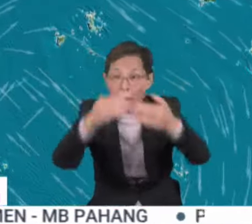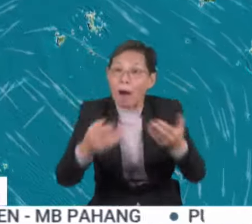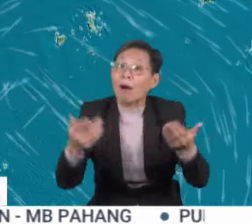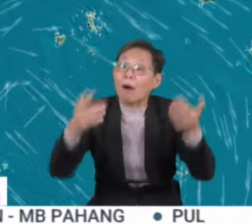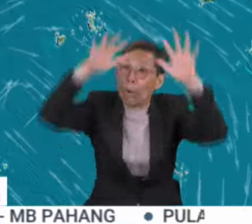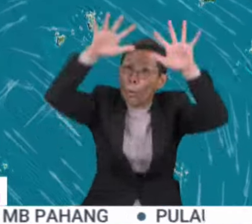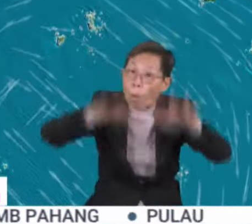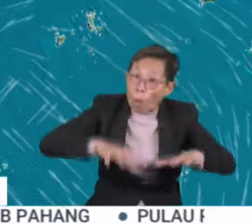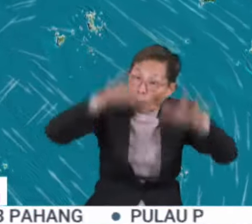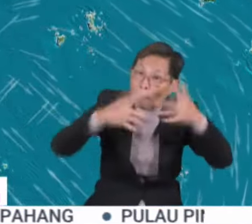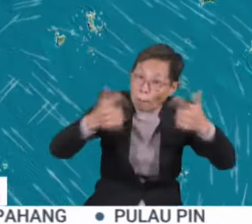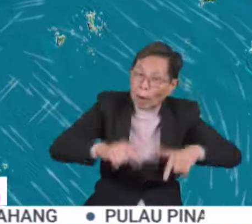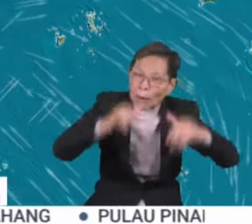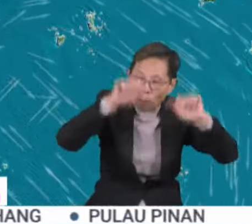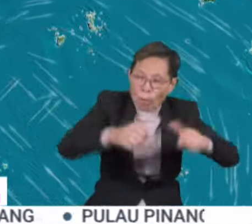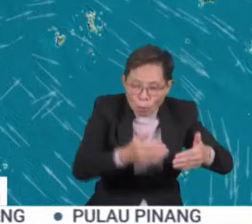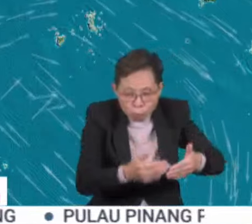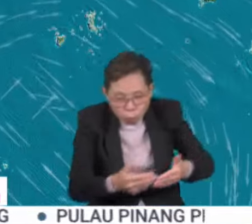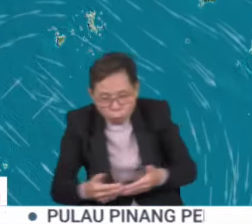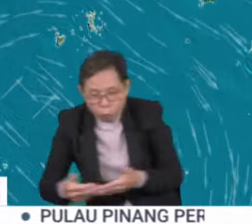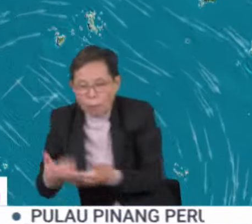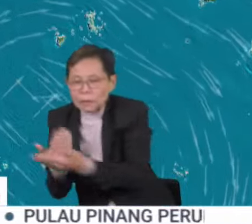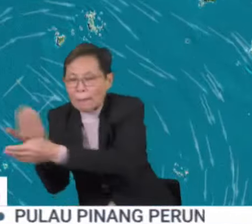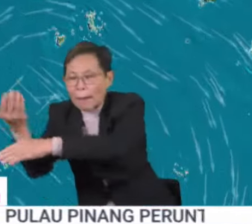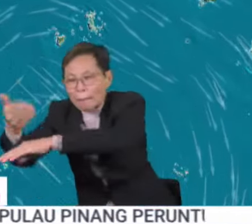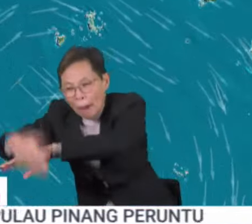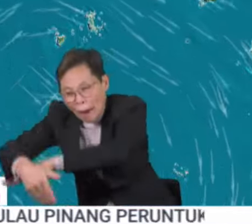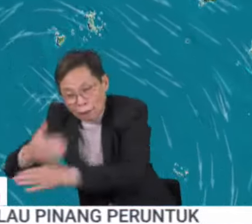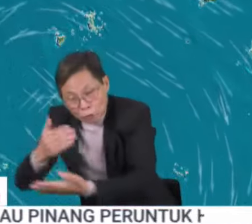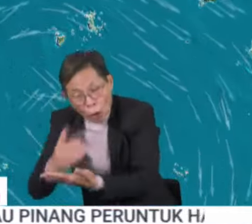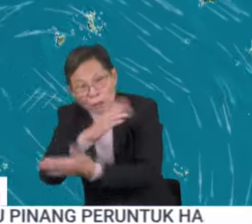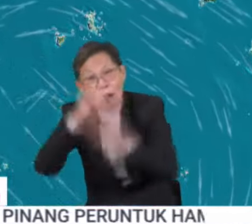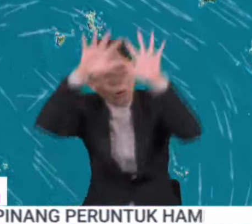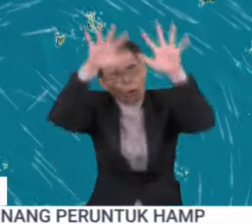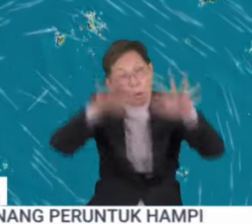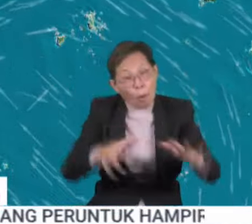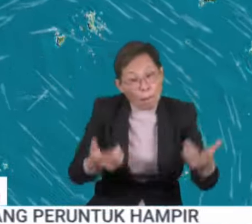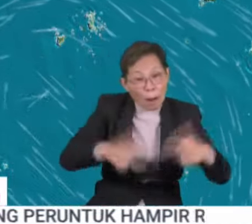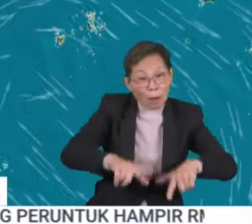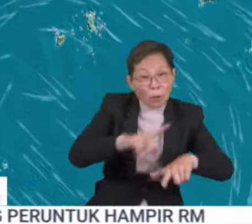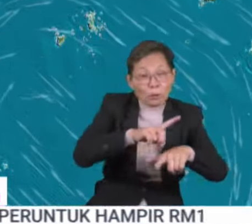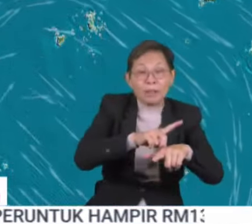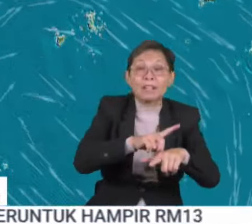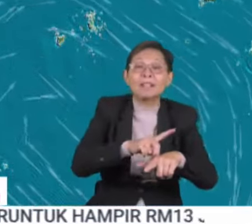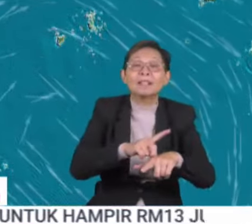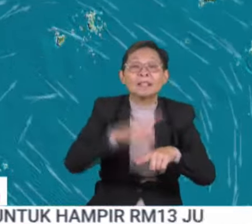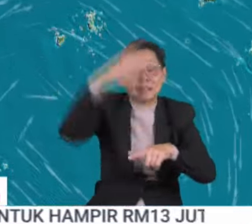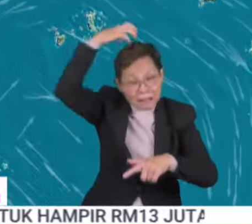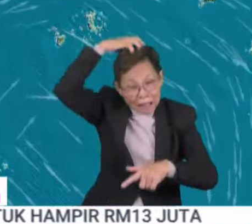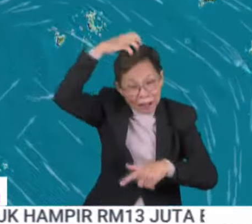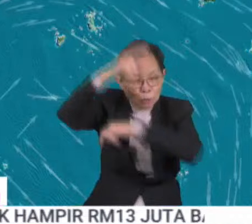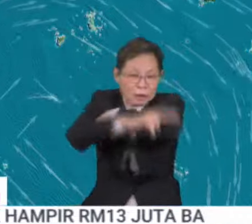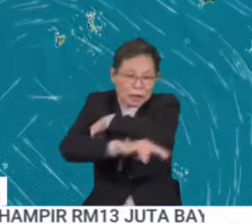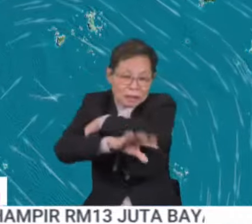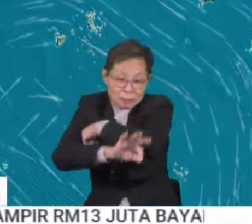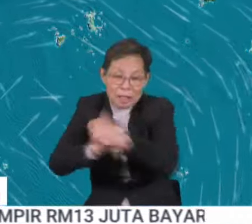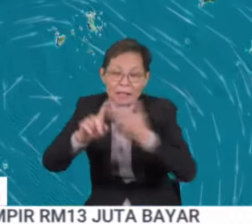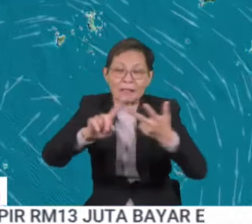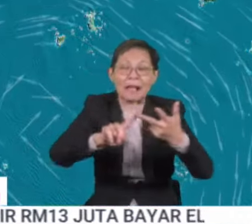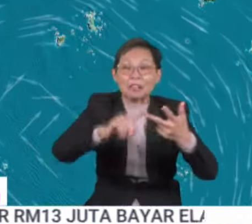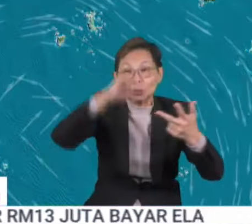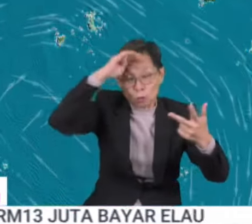ini boleh berlanjutan sehingga ke malam nanti. Manakala hujan yang berlaku di pedalaman Selangor, negeri Sembilan dan juga di